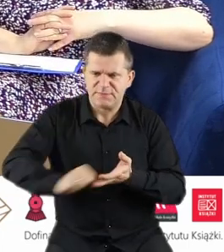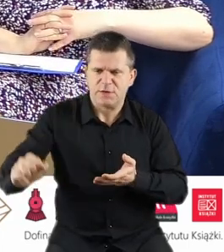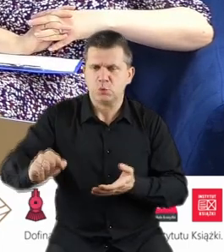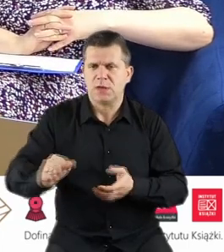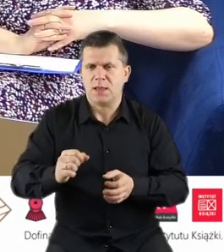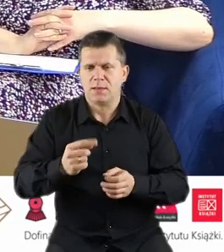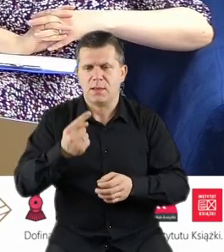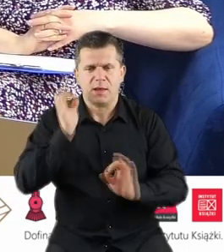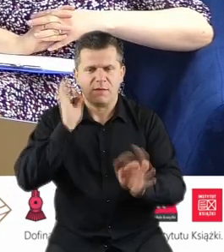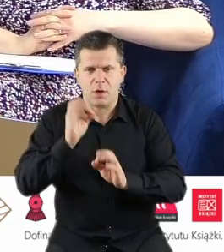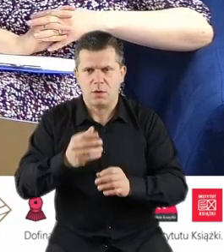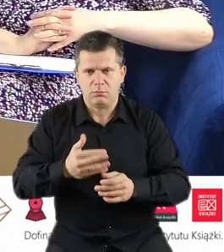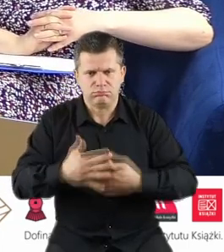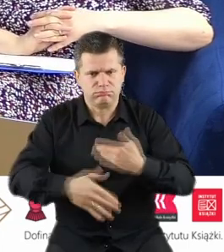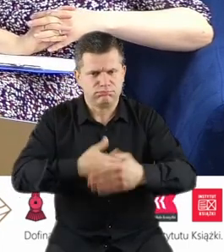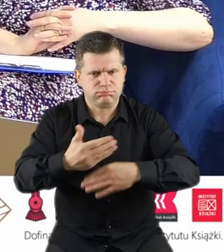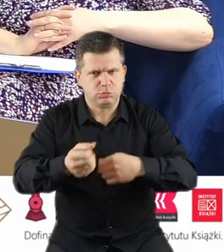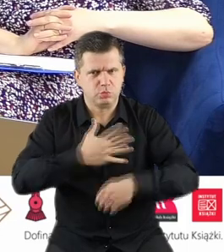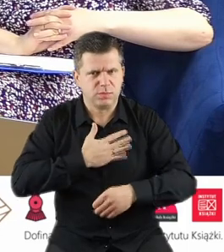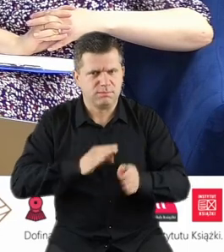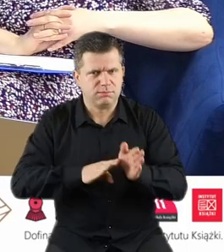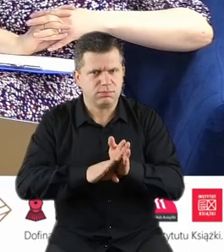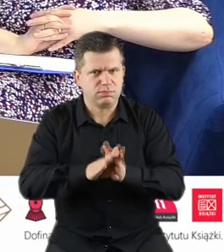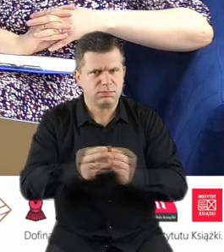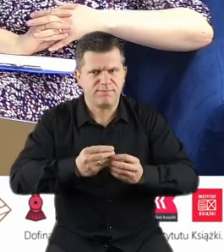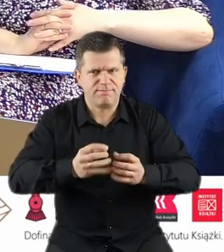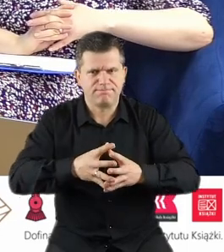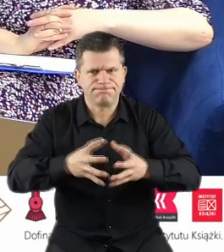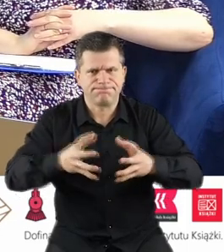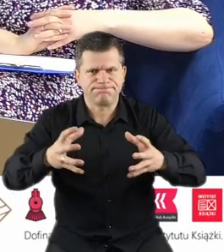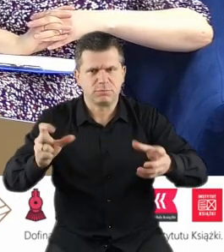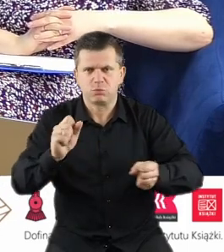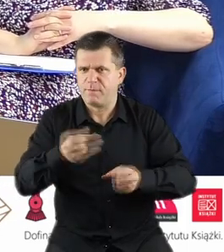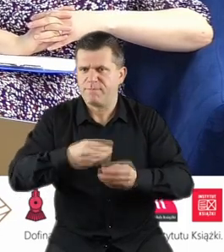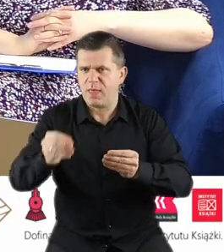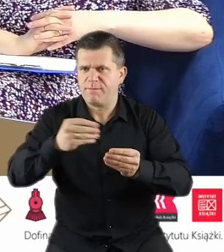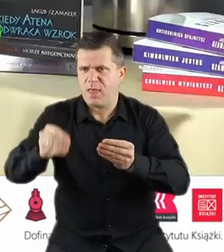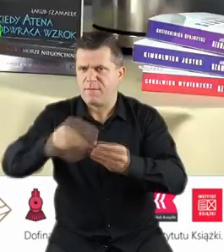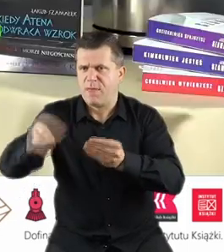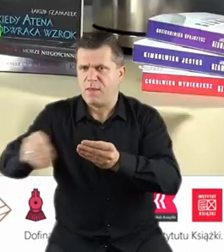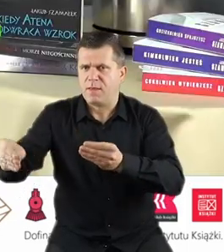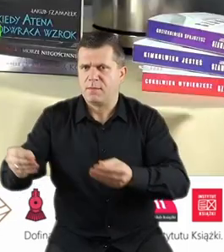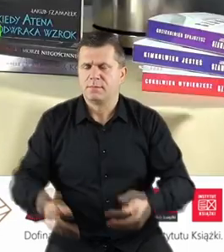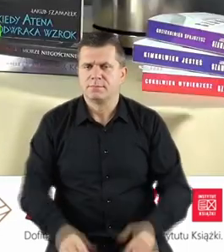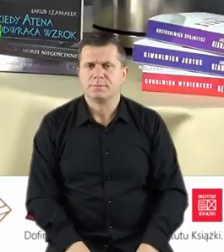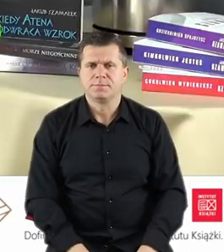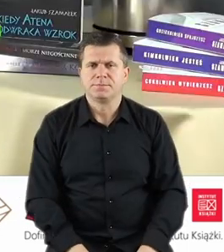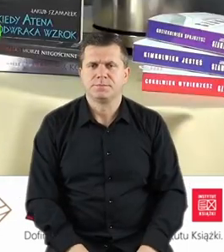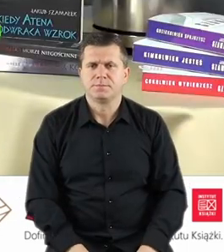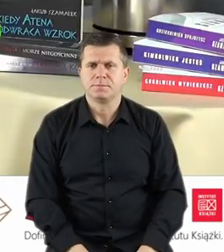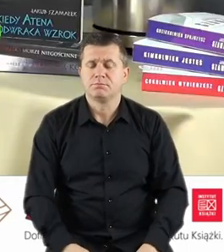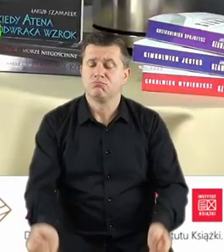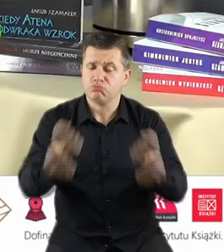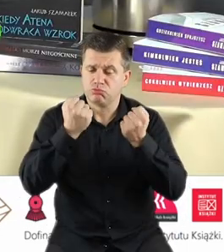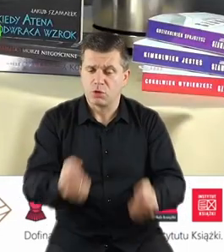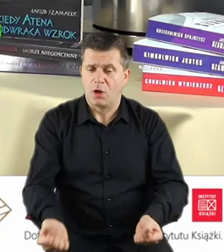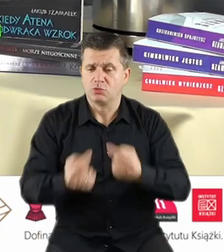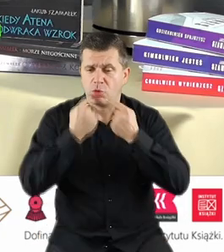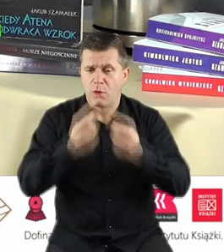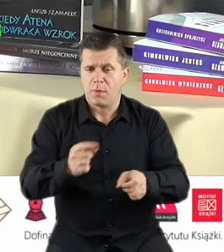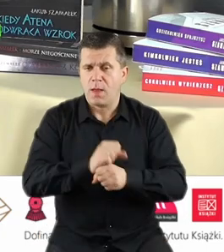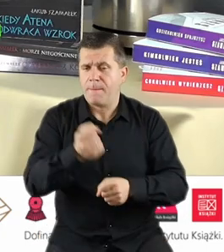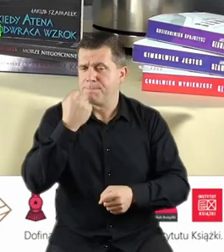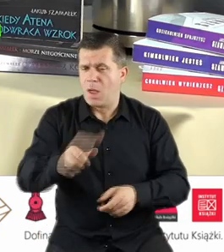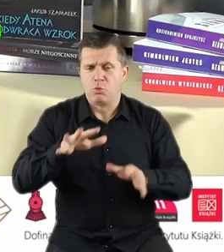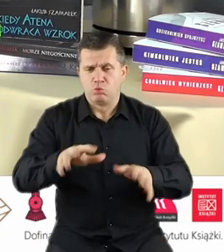to naprawdę się rozkręca i tego jest coraz więcej. Tak, tak, tak. I też niestety jakby ciężar odpowiedzialności jest w bardzo dużym